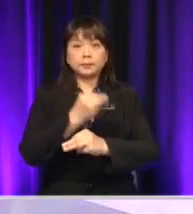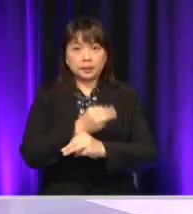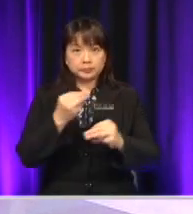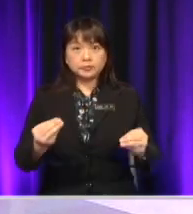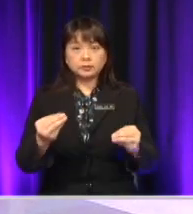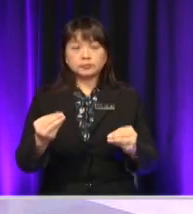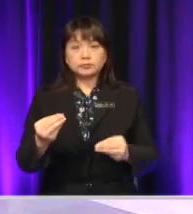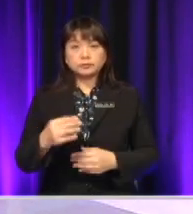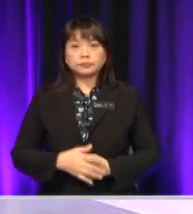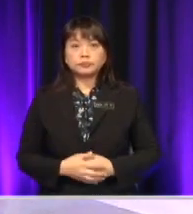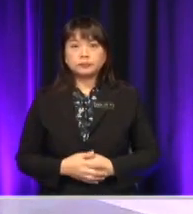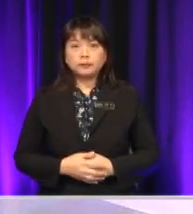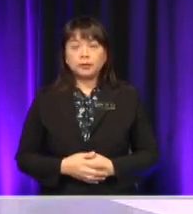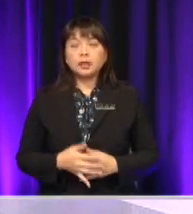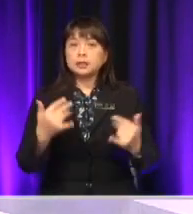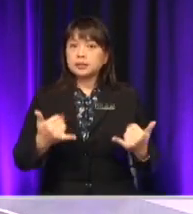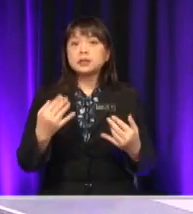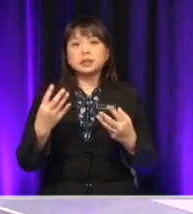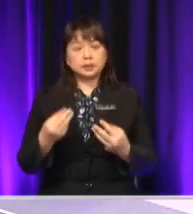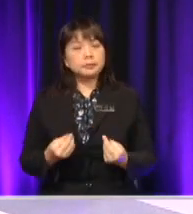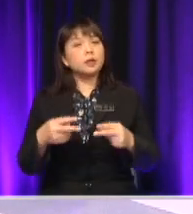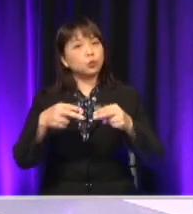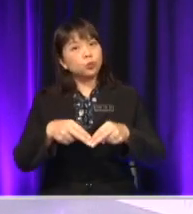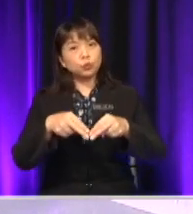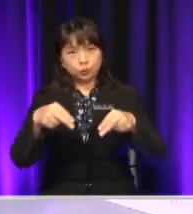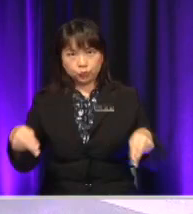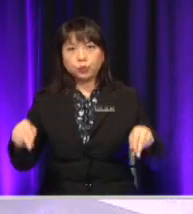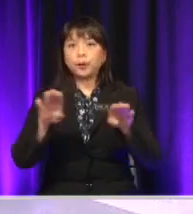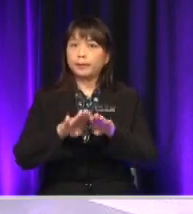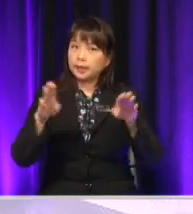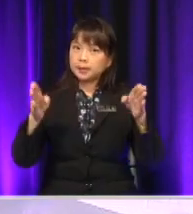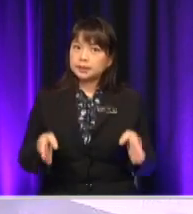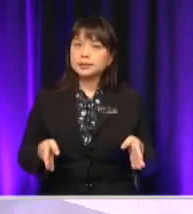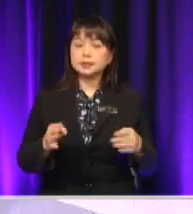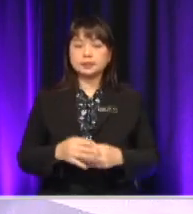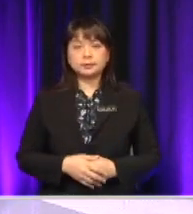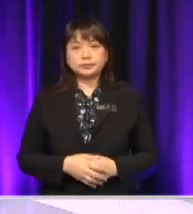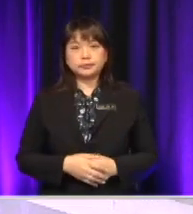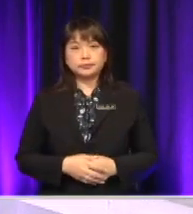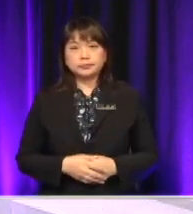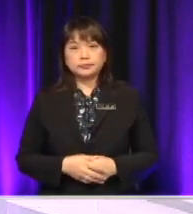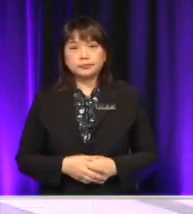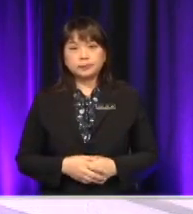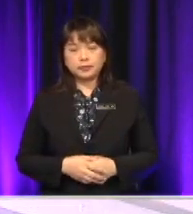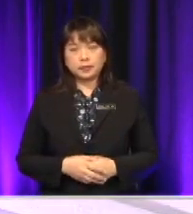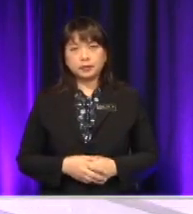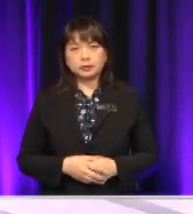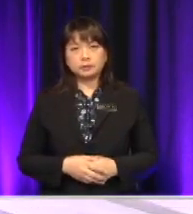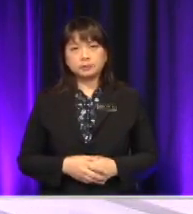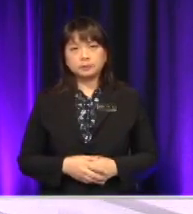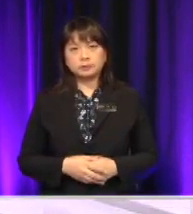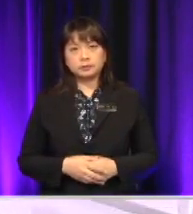kan. Saya nak ukur lah meja yang saya ada ni. Baiklah, saya akan ukur. Kita mula dari sini. 1,